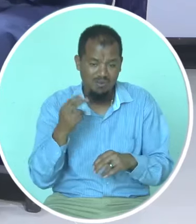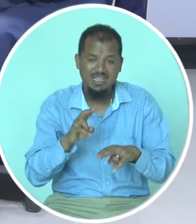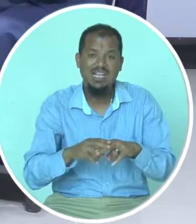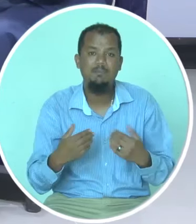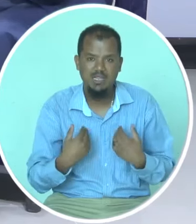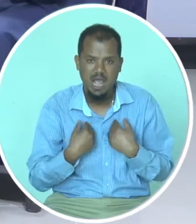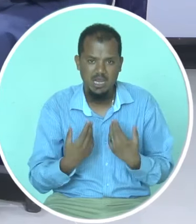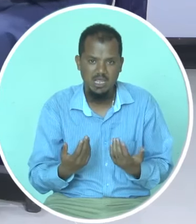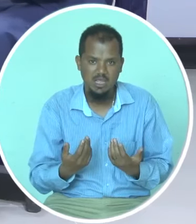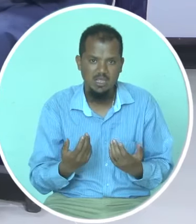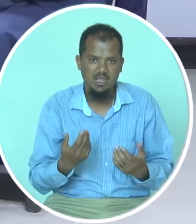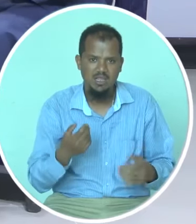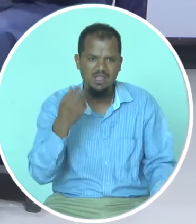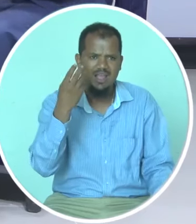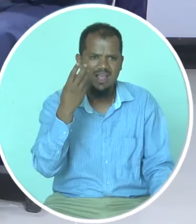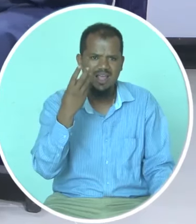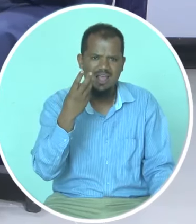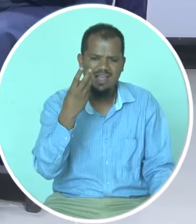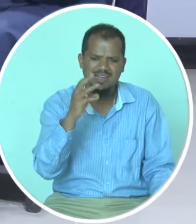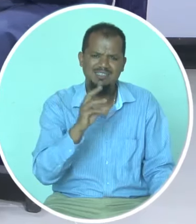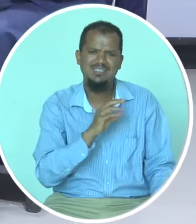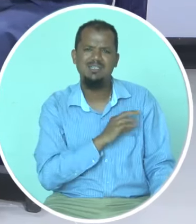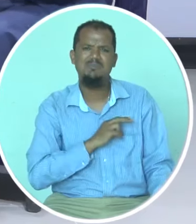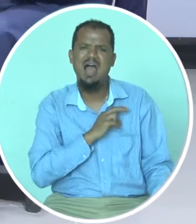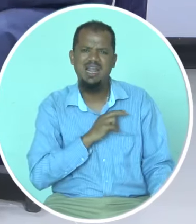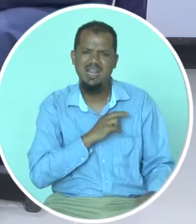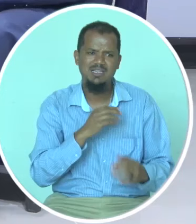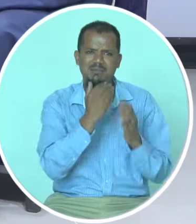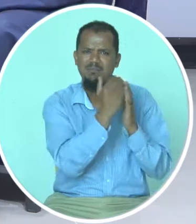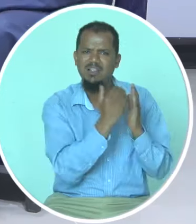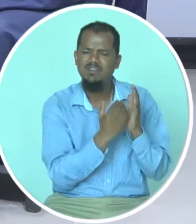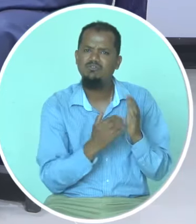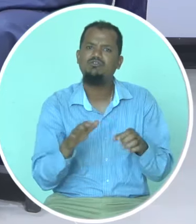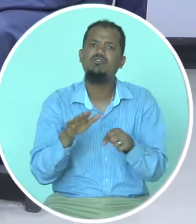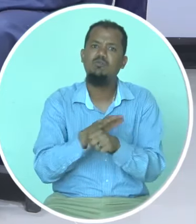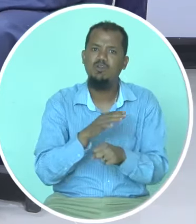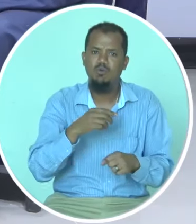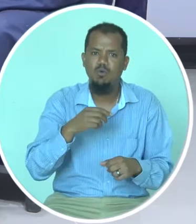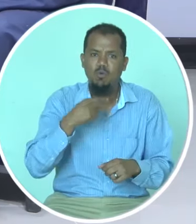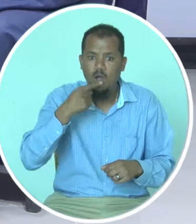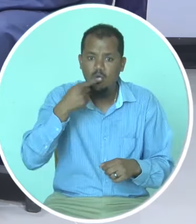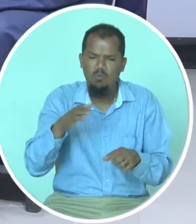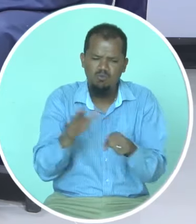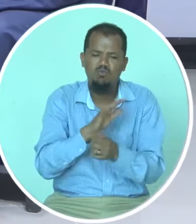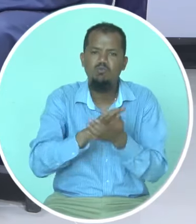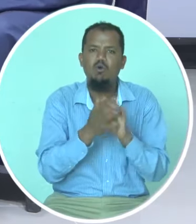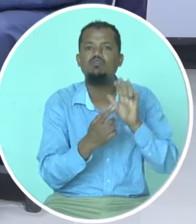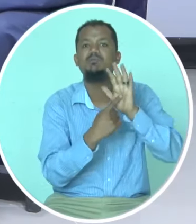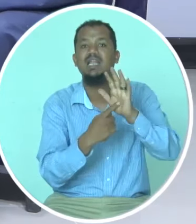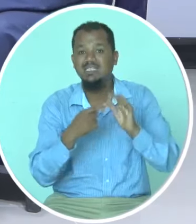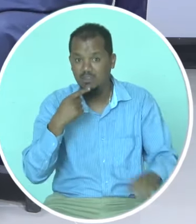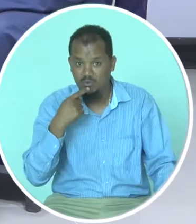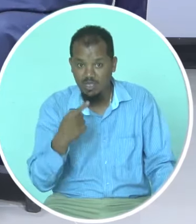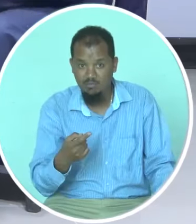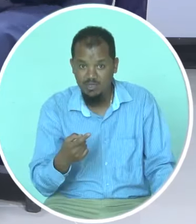የተቀመጠ አለ ወደ 16 ባህሪያት እነዚህ መስፈርቶች ሲሟሉ ነው ቋንቋ ሙሉ መሆኑን የምናሳየው